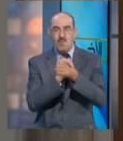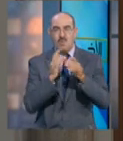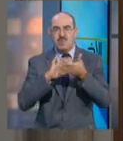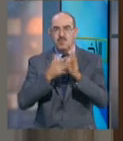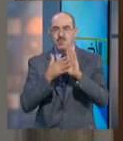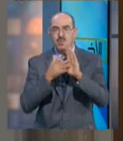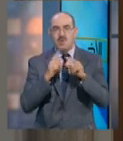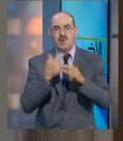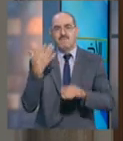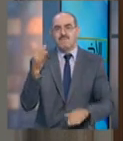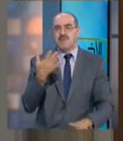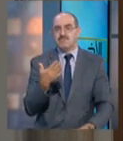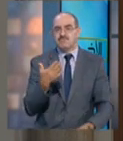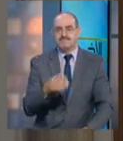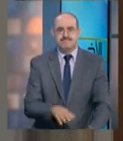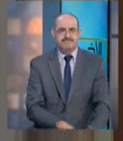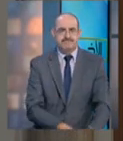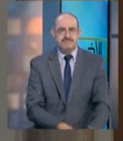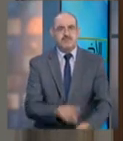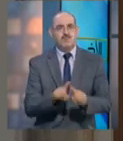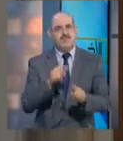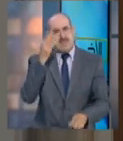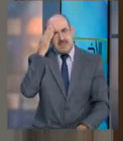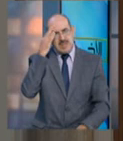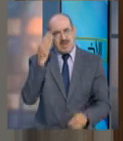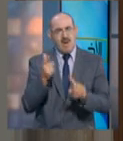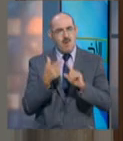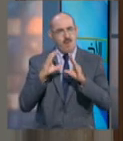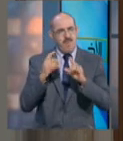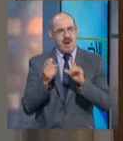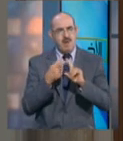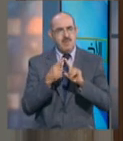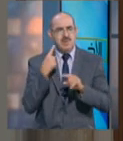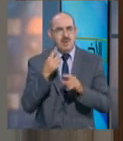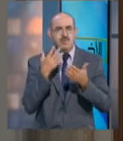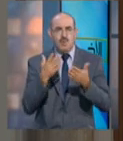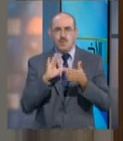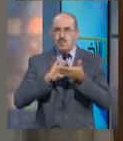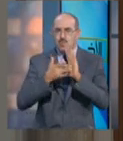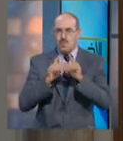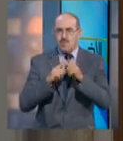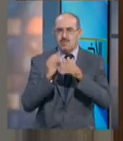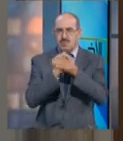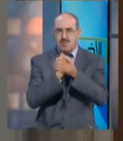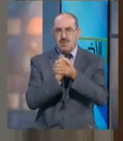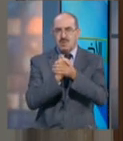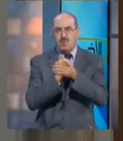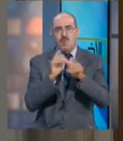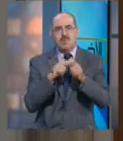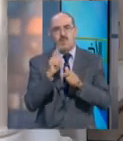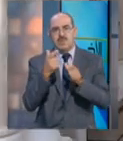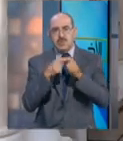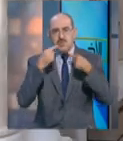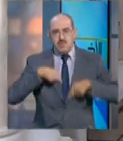بين الأشقاء. وإنني على ثقة تامة من أنني سأجد كل عون وتشجيع من مؤسسات